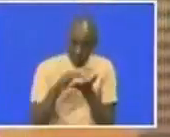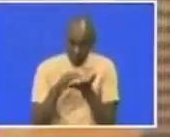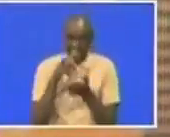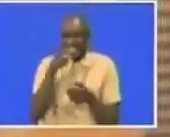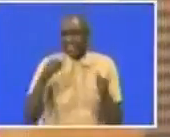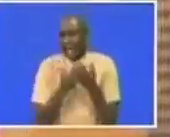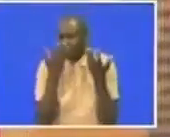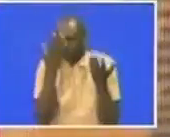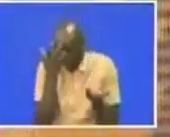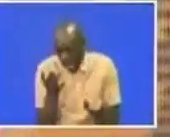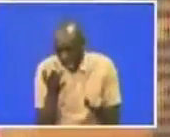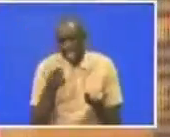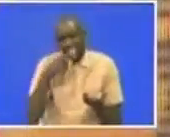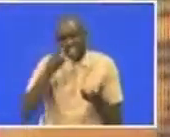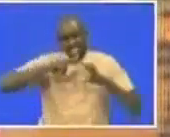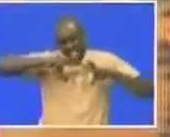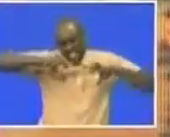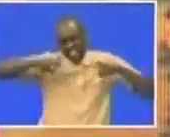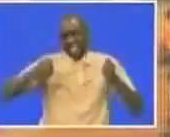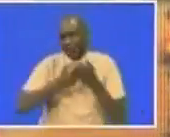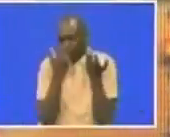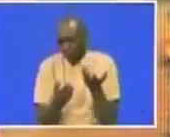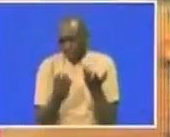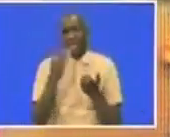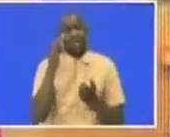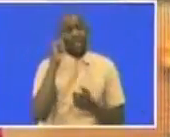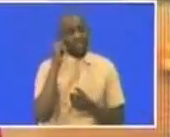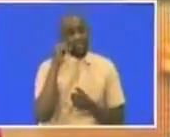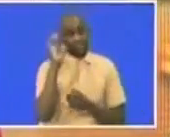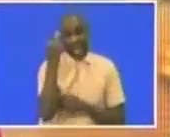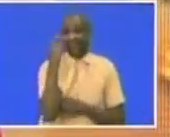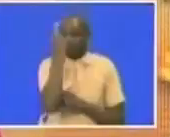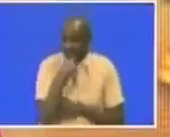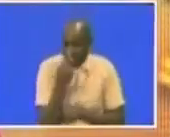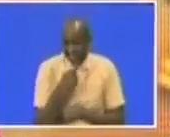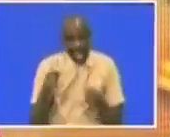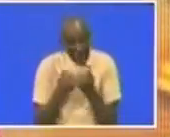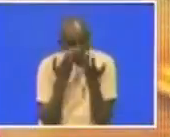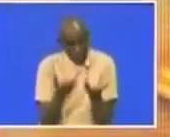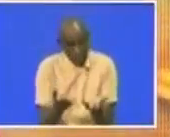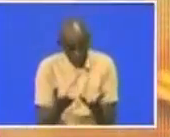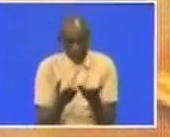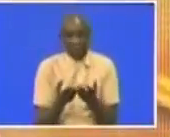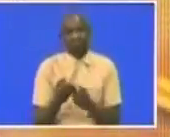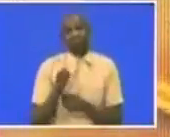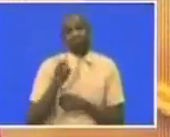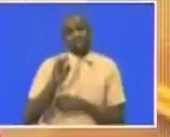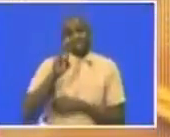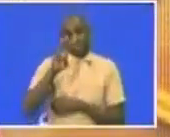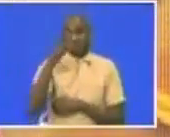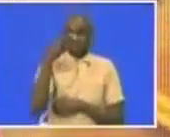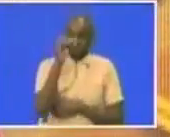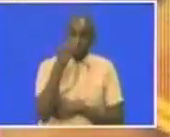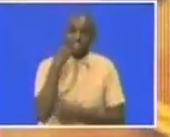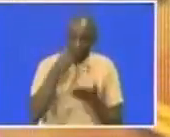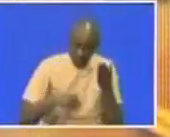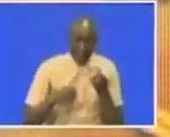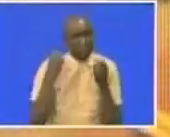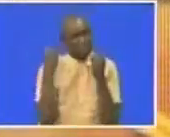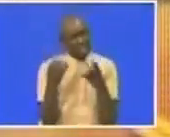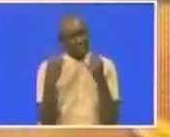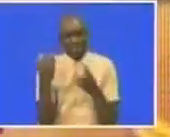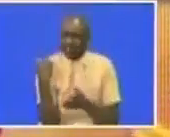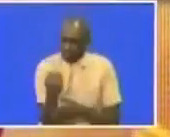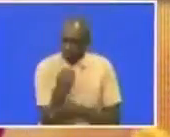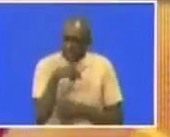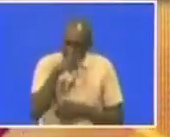yameibuka baada ya utafiti huo kufikia awamu ya tatu, huku ikisubiri shirika la afya duniani kuidhinisha. Watoto wengi walioshiriki katika